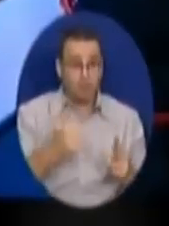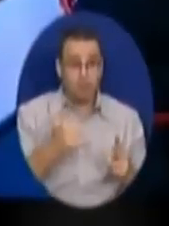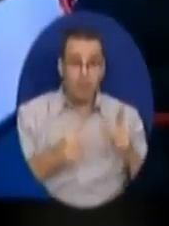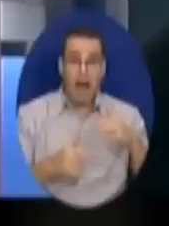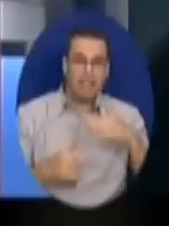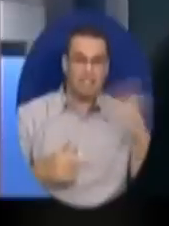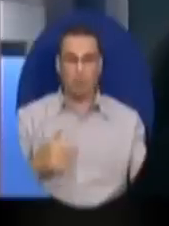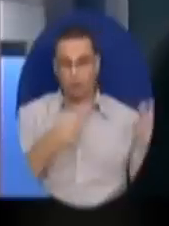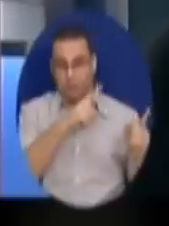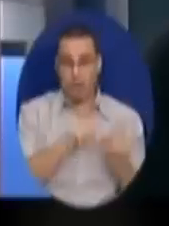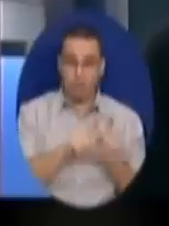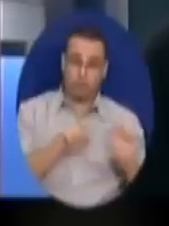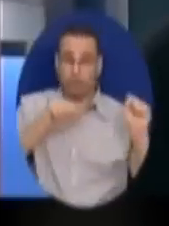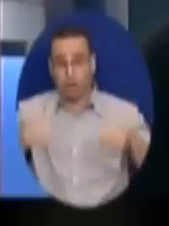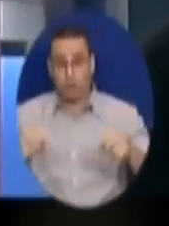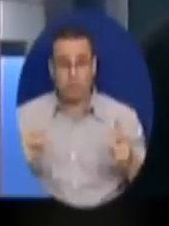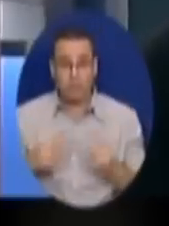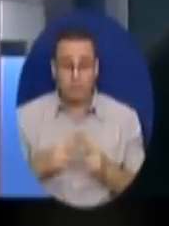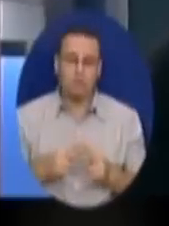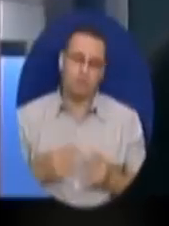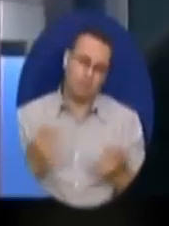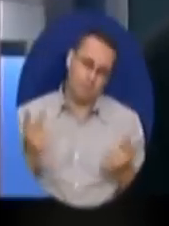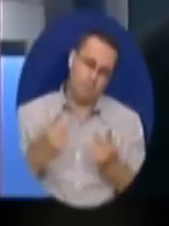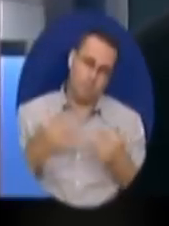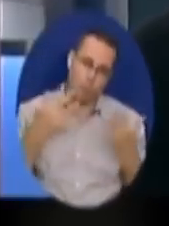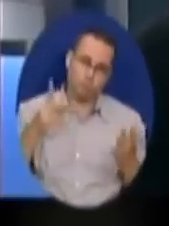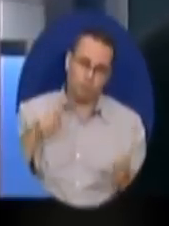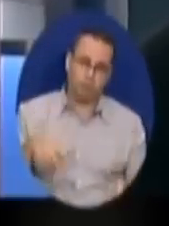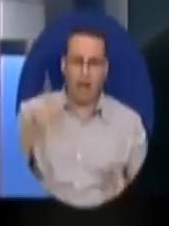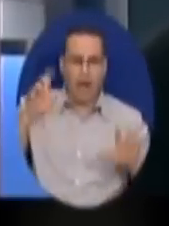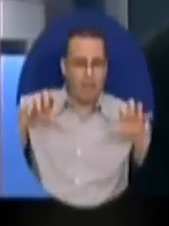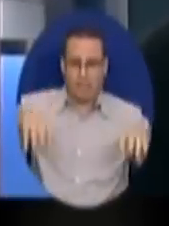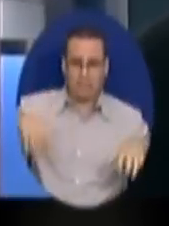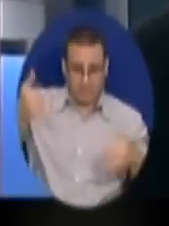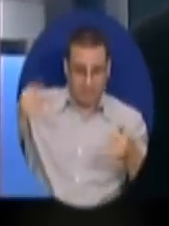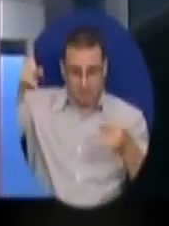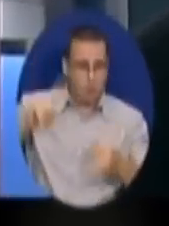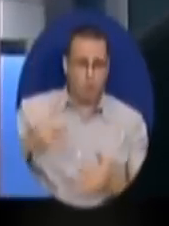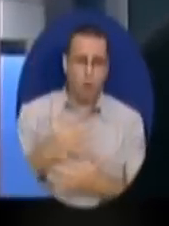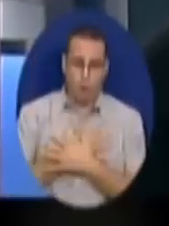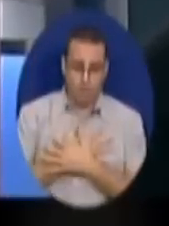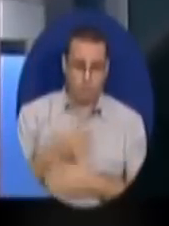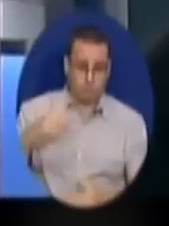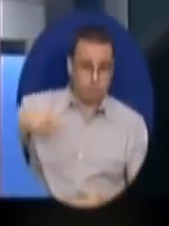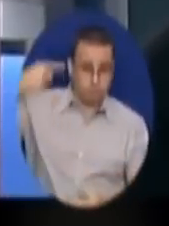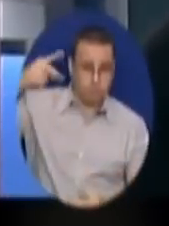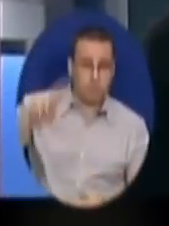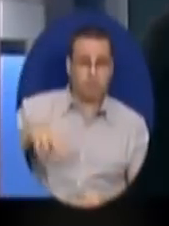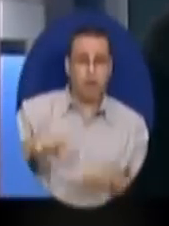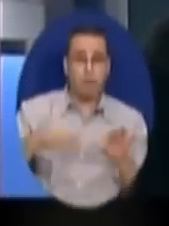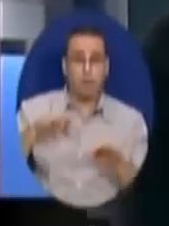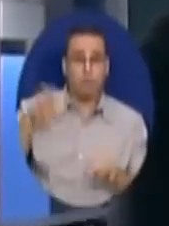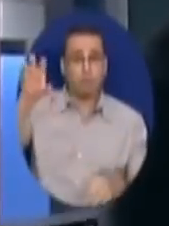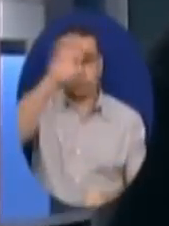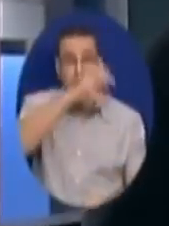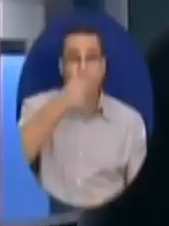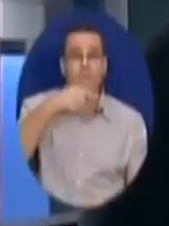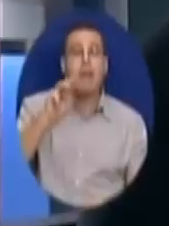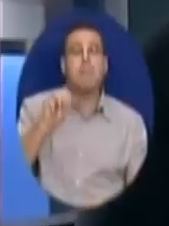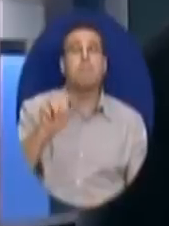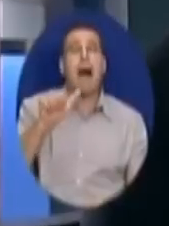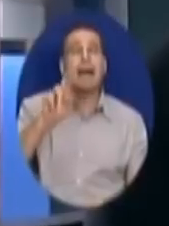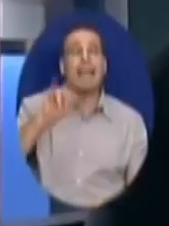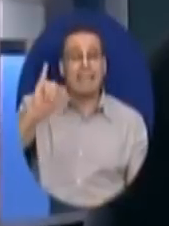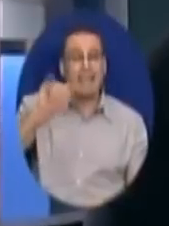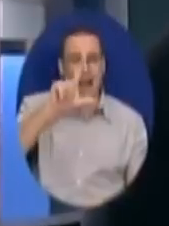מוחשית הנשיא הסוציאליסטי הולנד הוא לא פופולרי יש עוד כמה שבועות בחירות ל ות אזוריות ומרין לפני היא